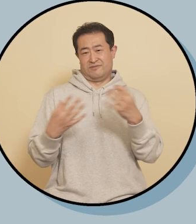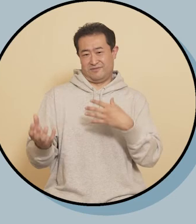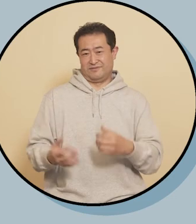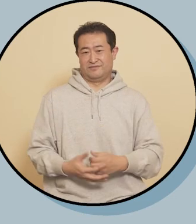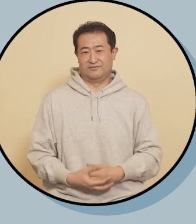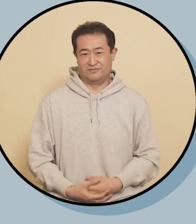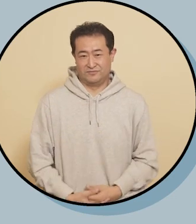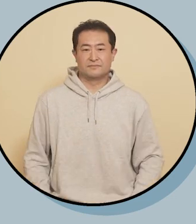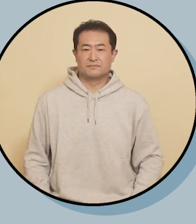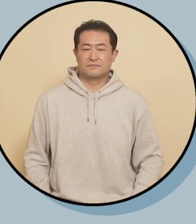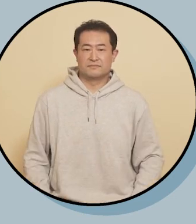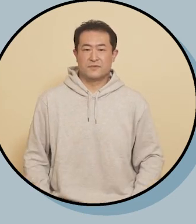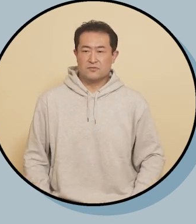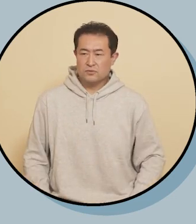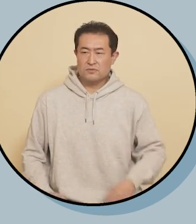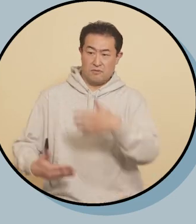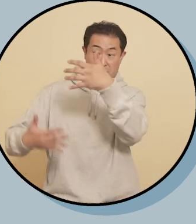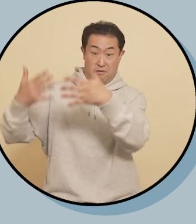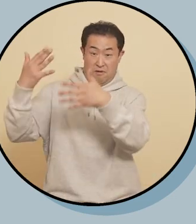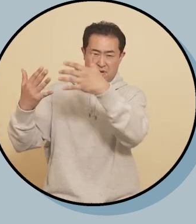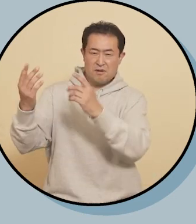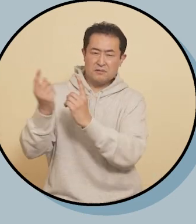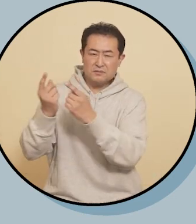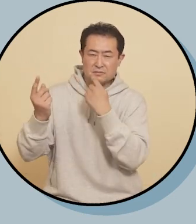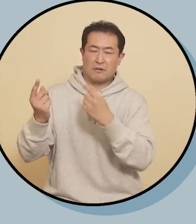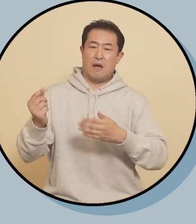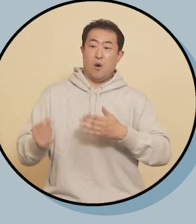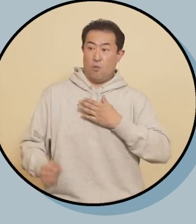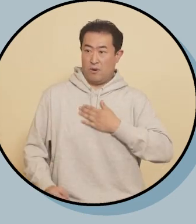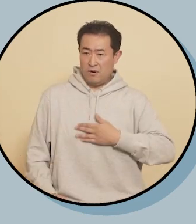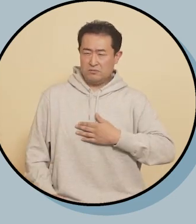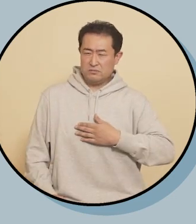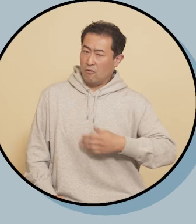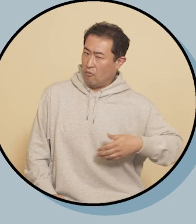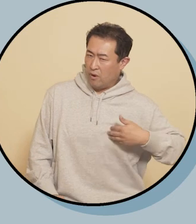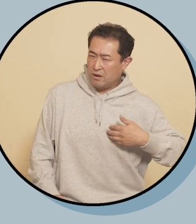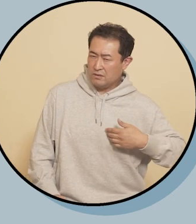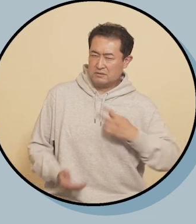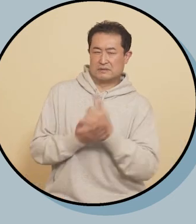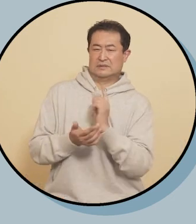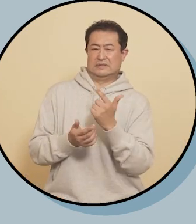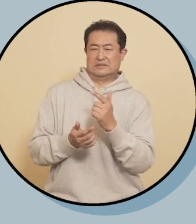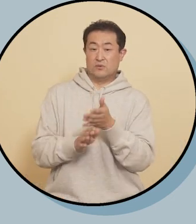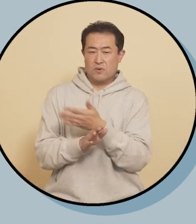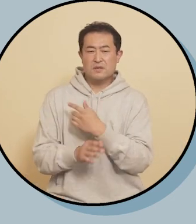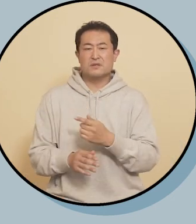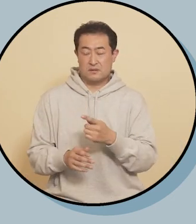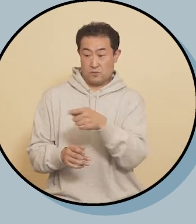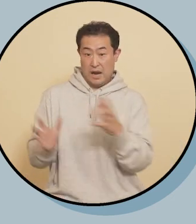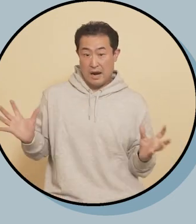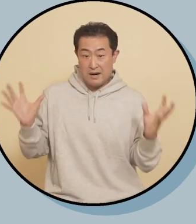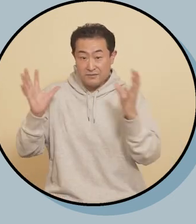やらないのって言われたんですよねその時にあったり映画っていうのは今ペンつが分かるとか分からないだけではなくって